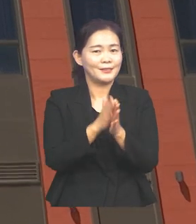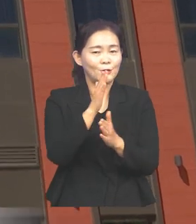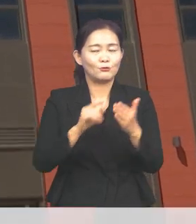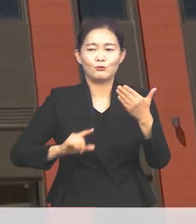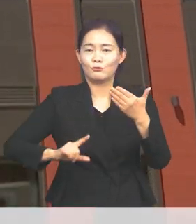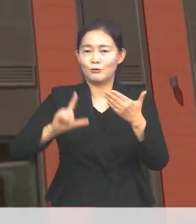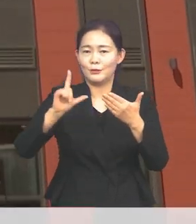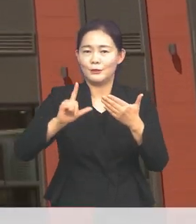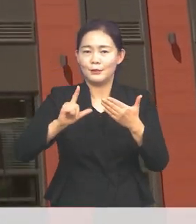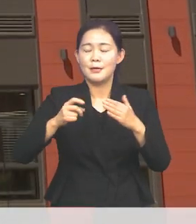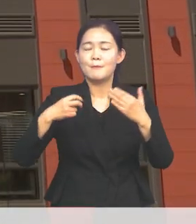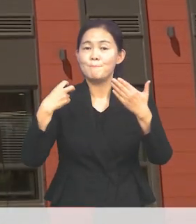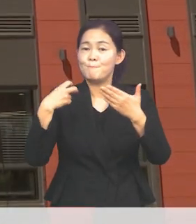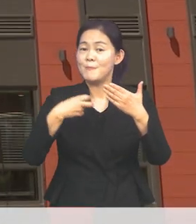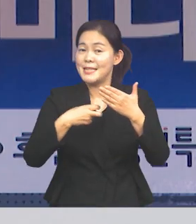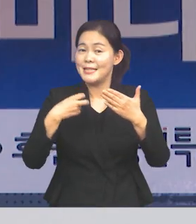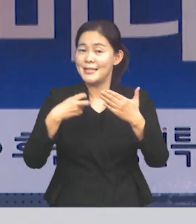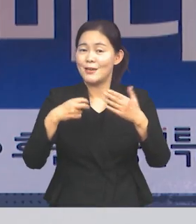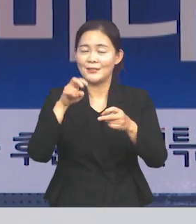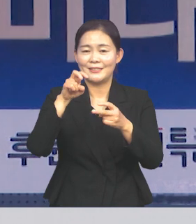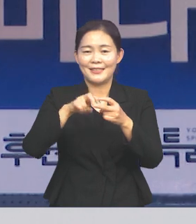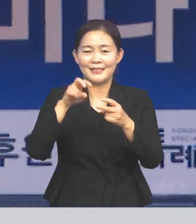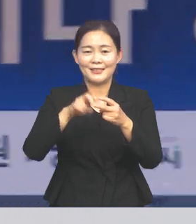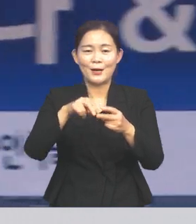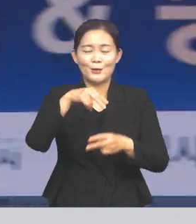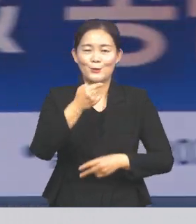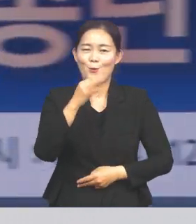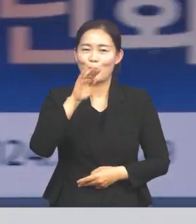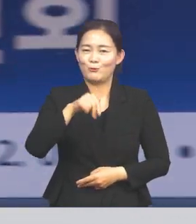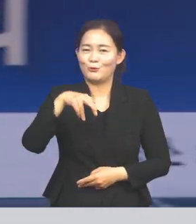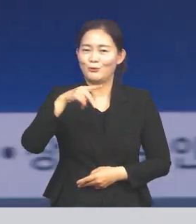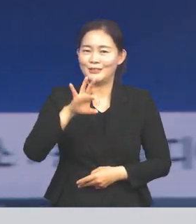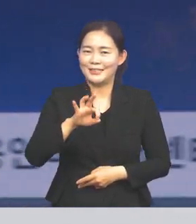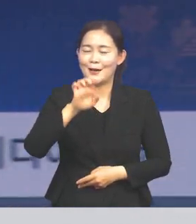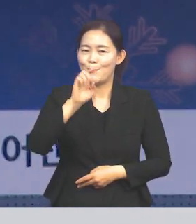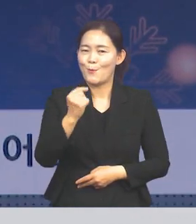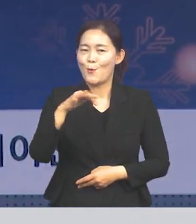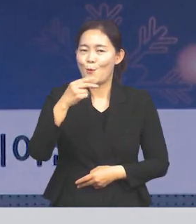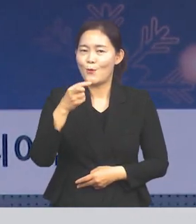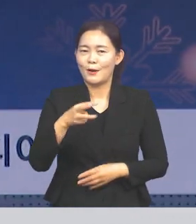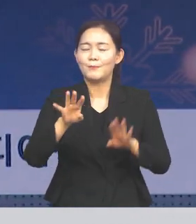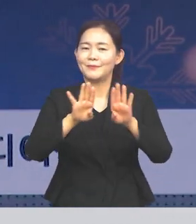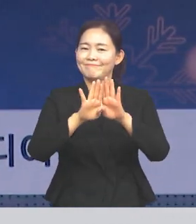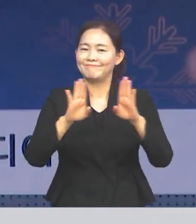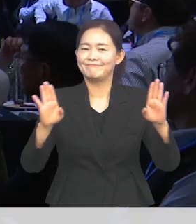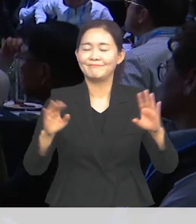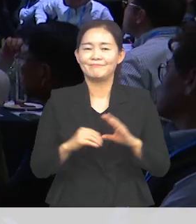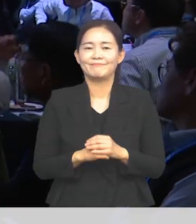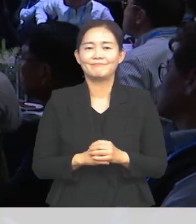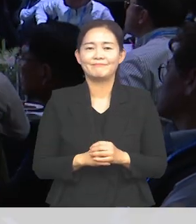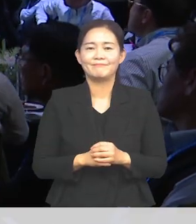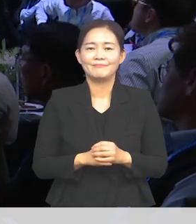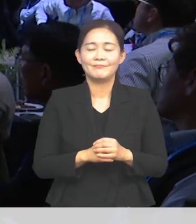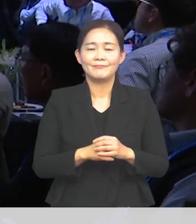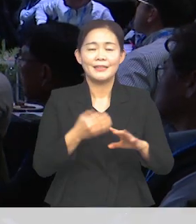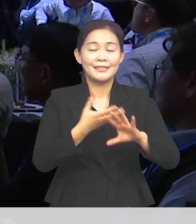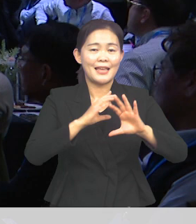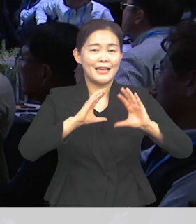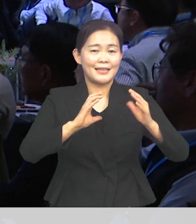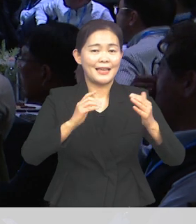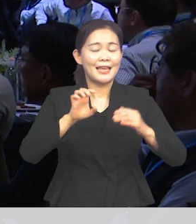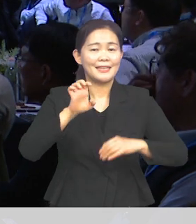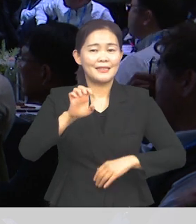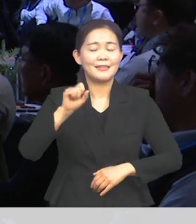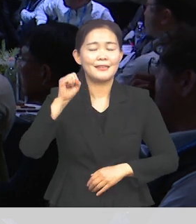용인특례시는 9일 용인미디어센터에서 2024 소부장 기술융합포럼 정기 세미나를 개최했습니다. 글로벌 ESG 동향